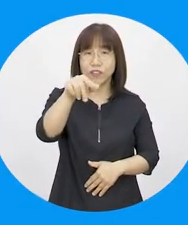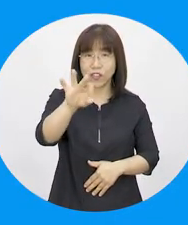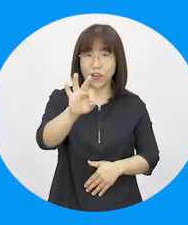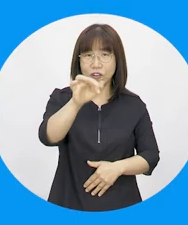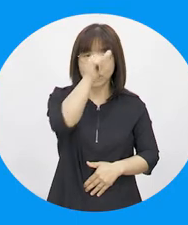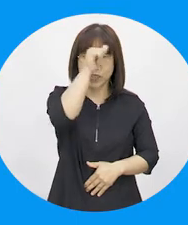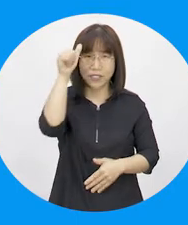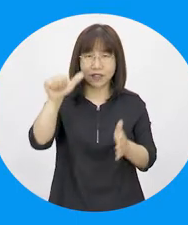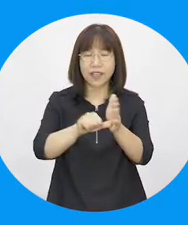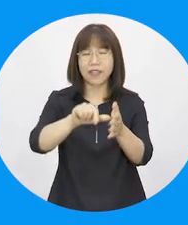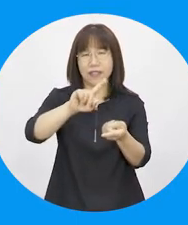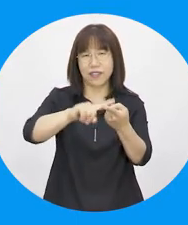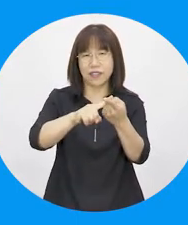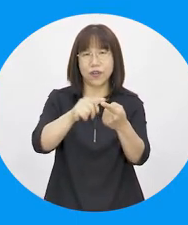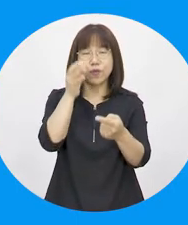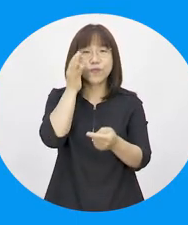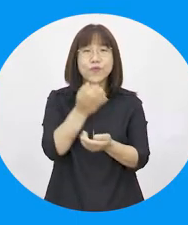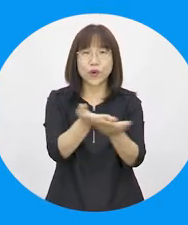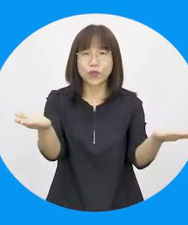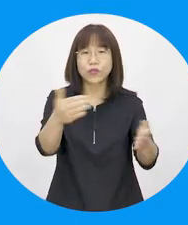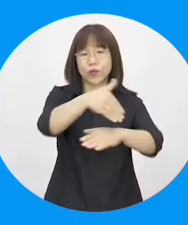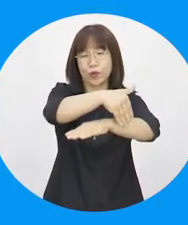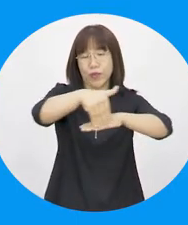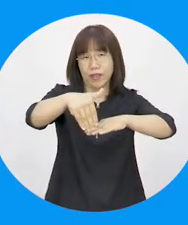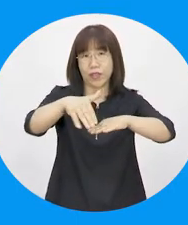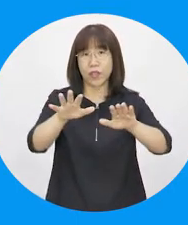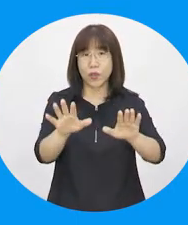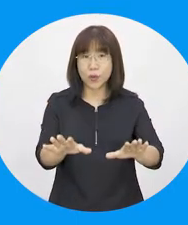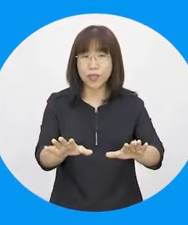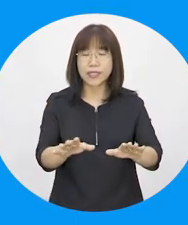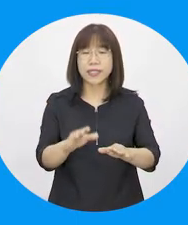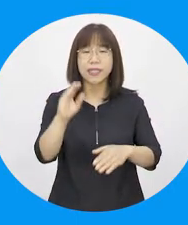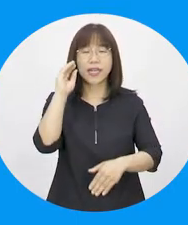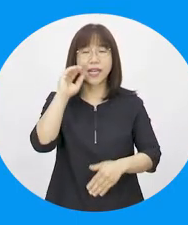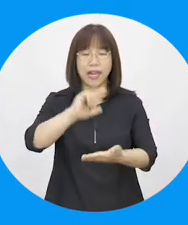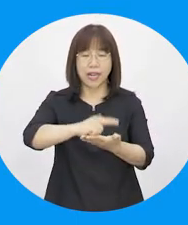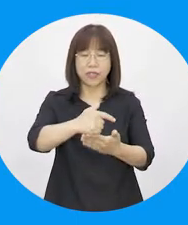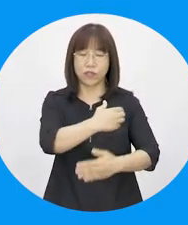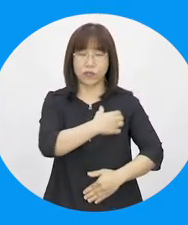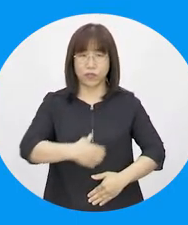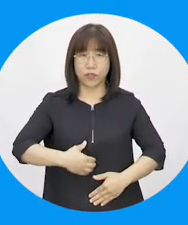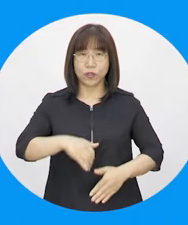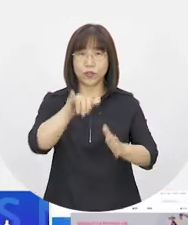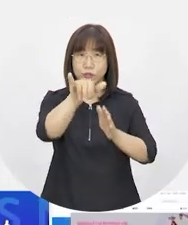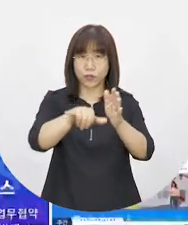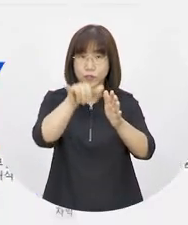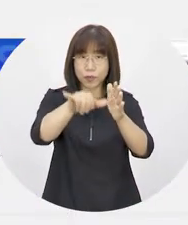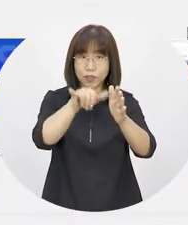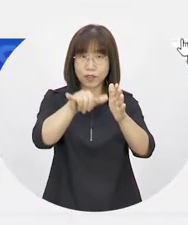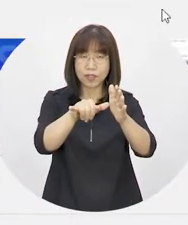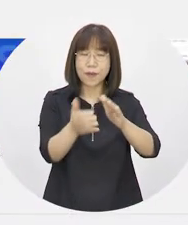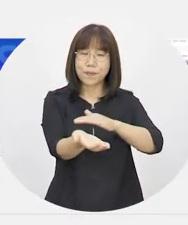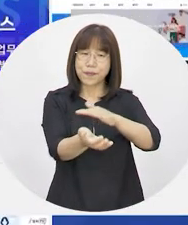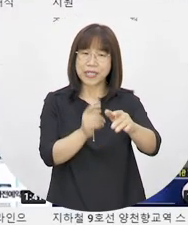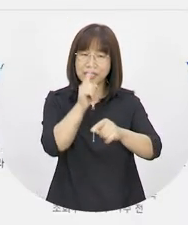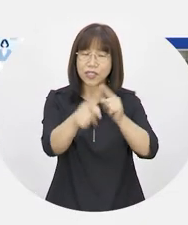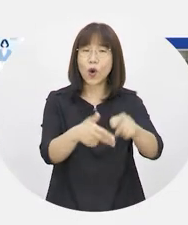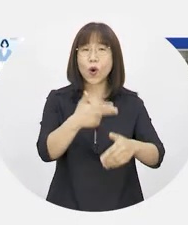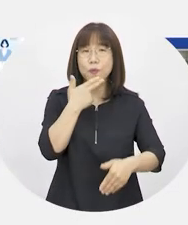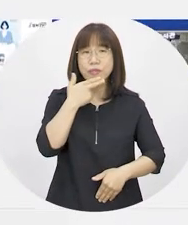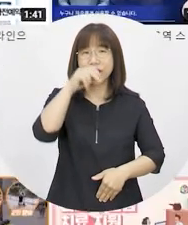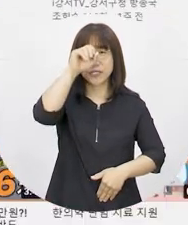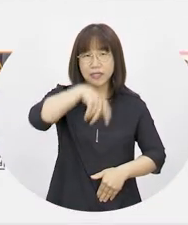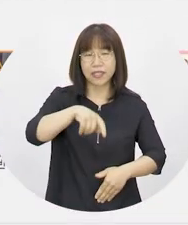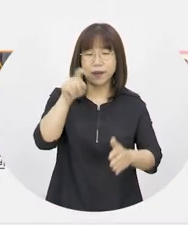공유할 예정입니다. 12일부터 시작되는 강좌는 오는 21일까지 강서구청 유튜브 채널에서 별도의